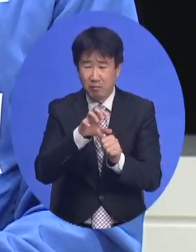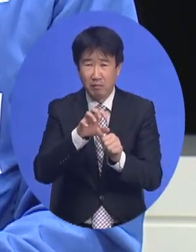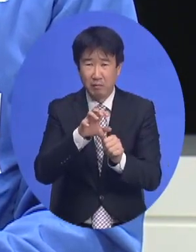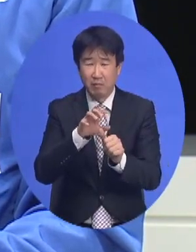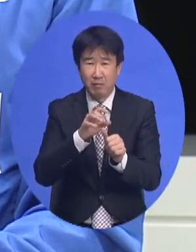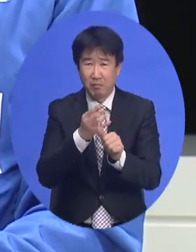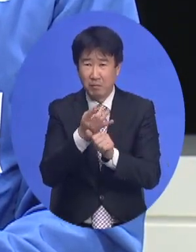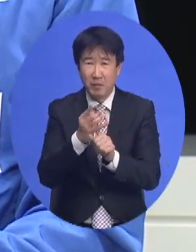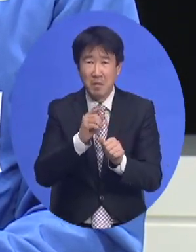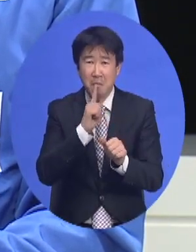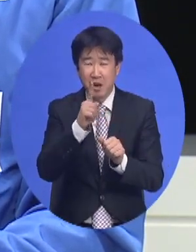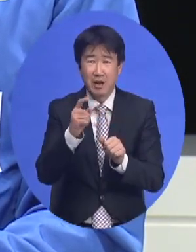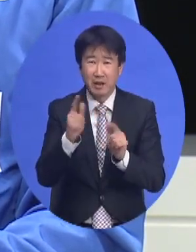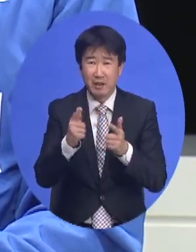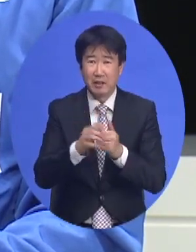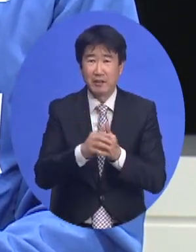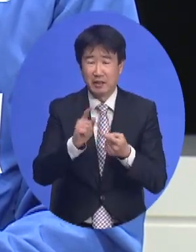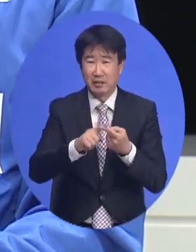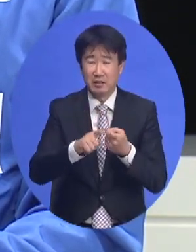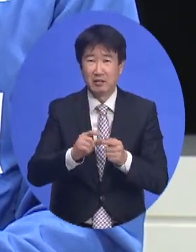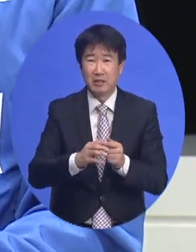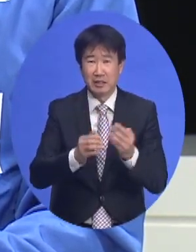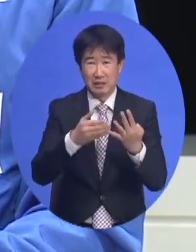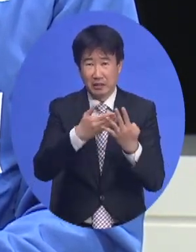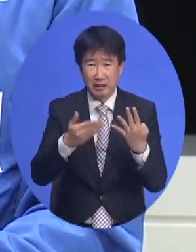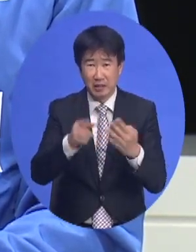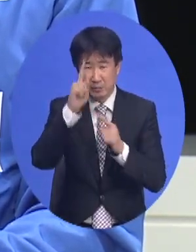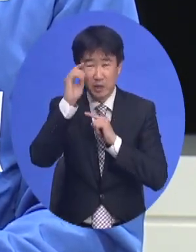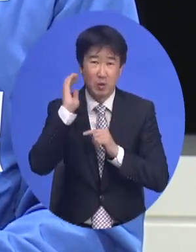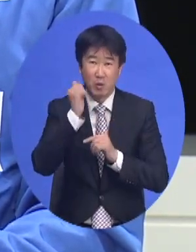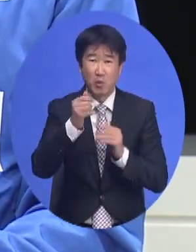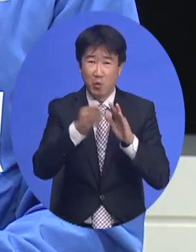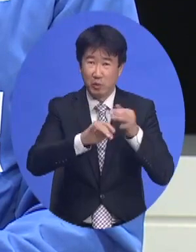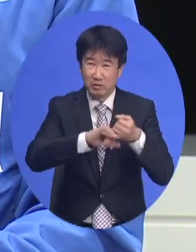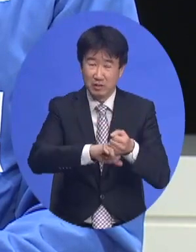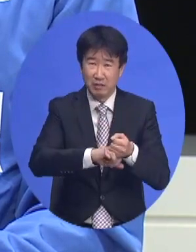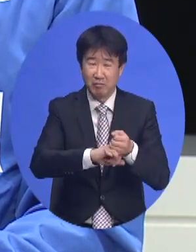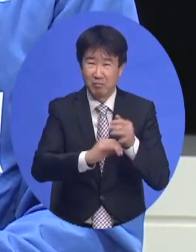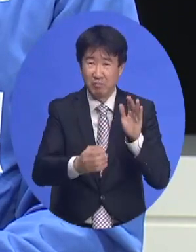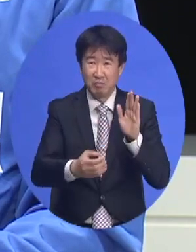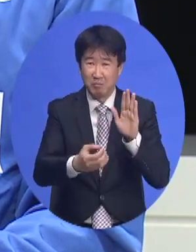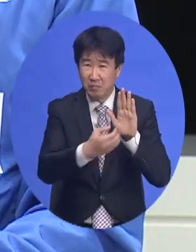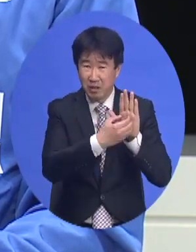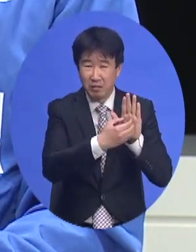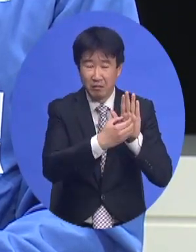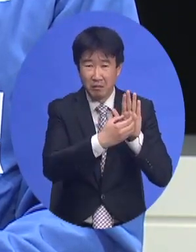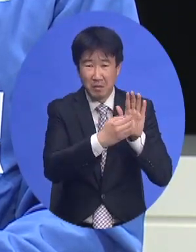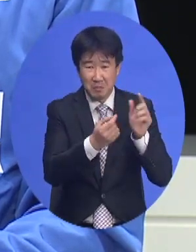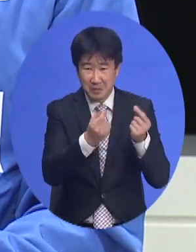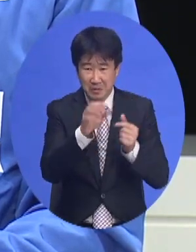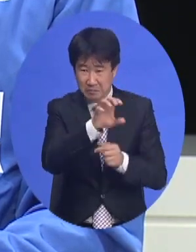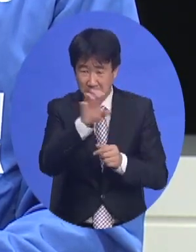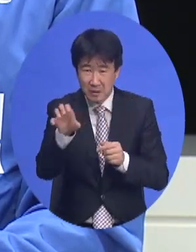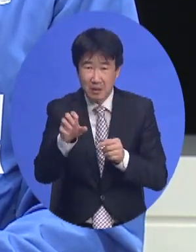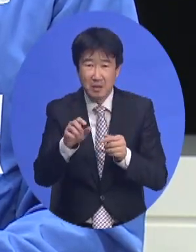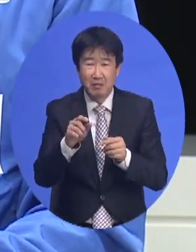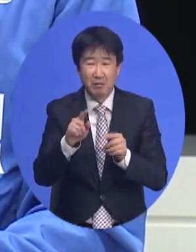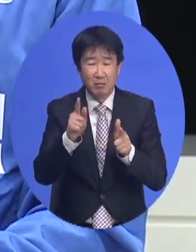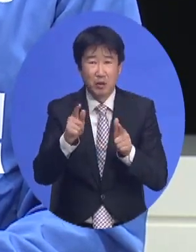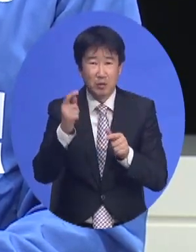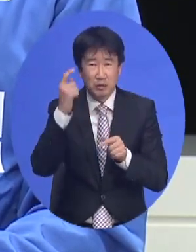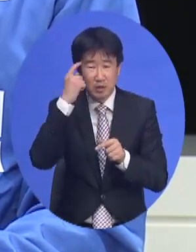말을 많이 들었거든요. 이 부분에 대해서 4대강 이명박 공약하고 이 건설 짓는 거 어떤 논리에서 이렇게